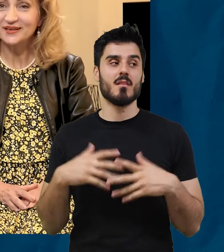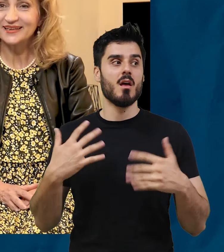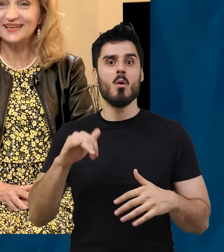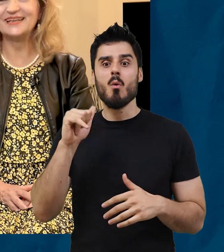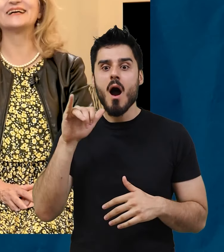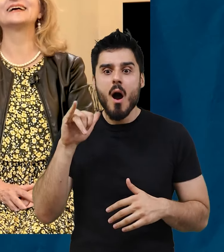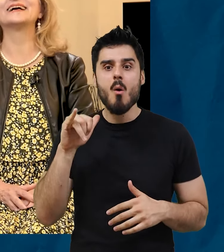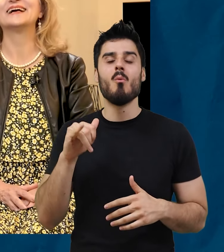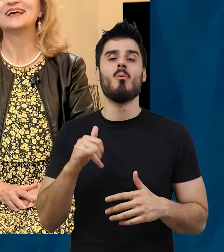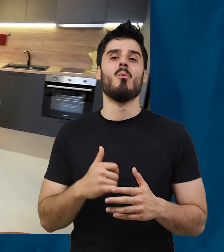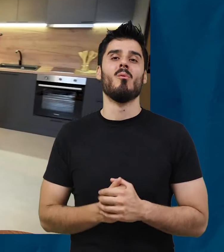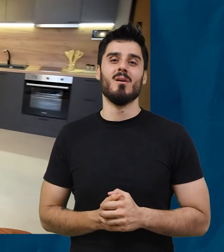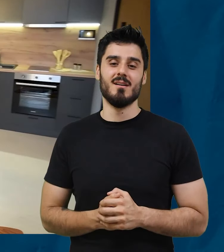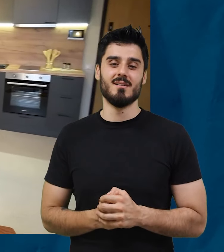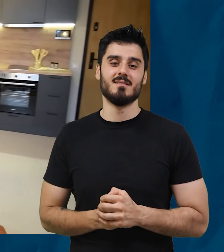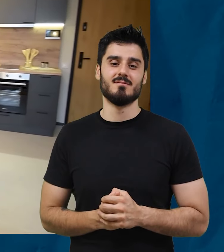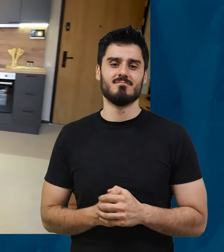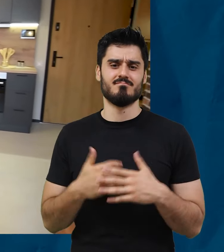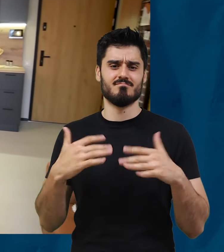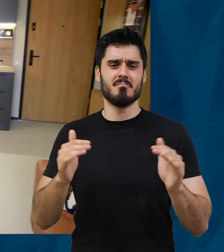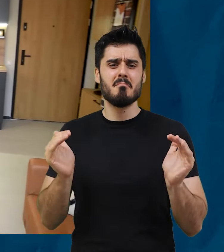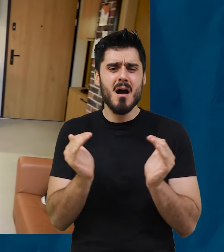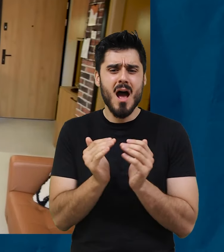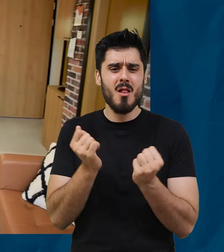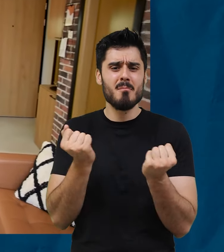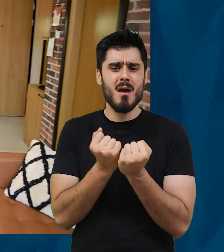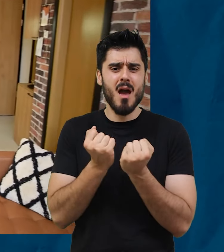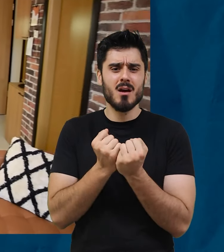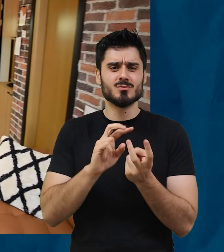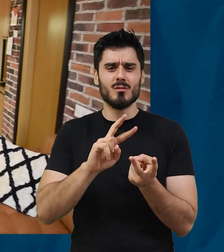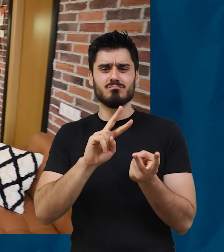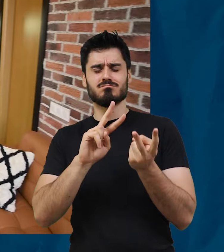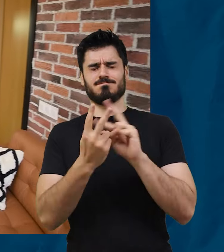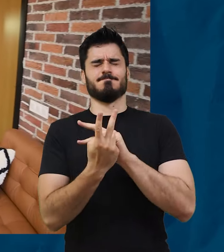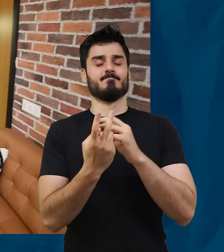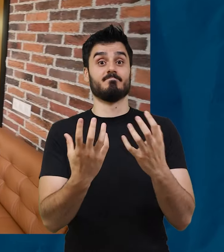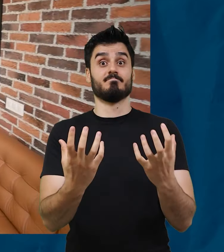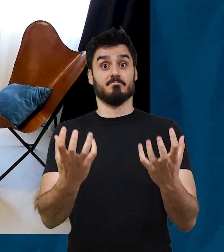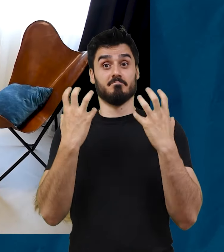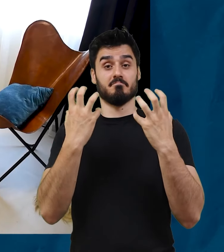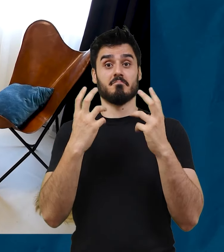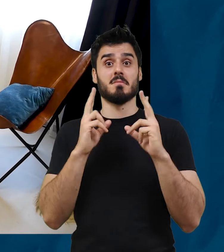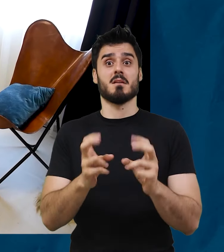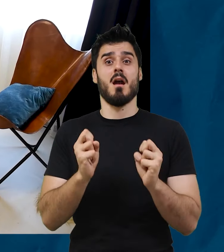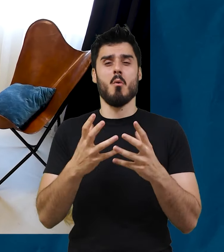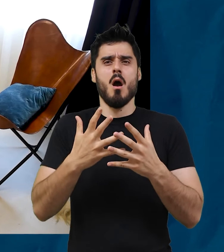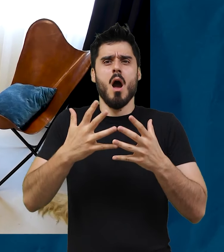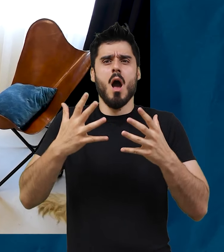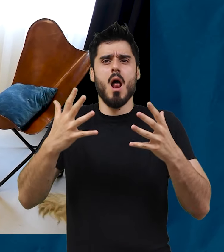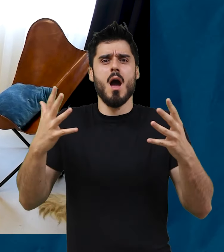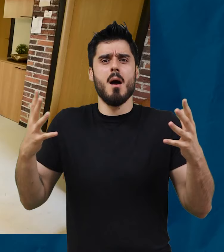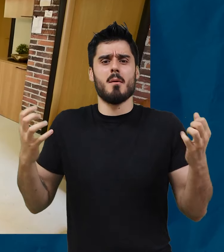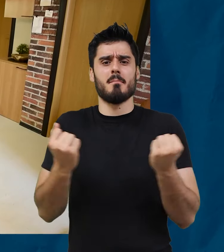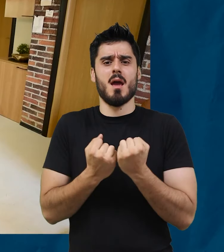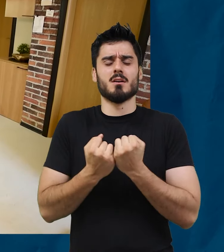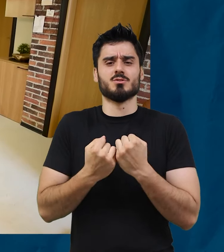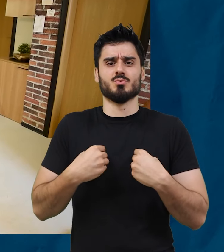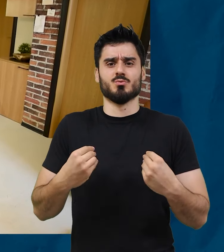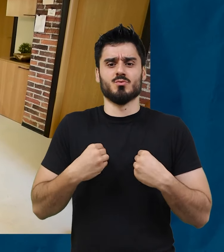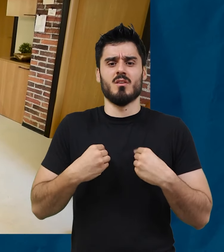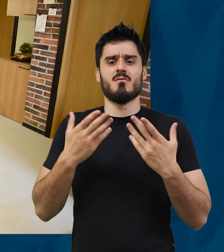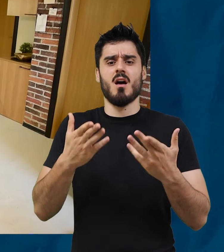Вау. От едно такова малко място да се създаде такова усещане за голямо пространство. Имам